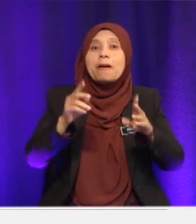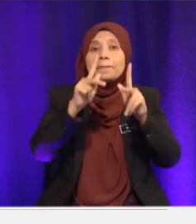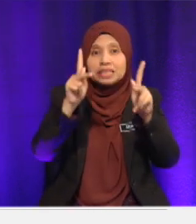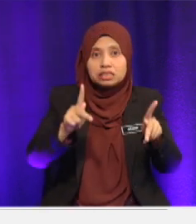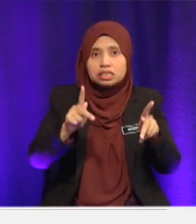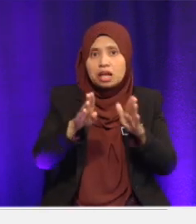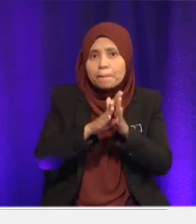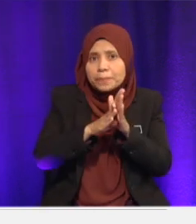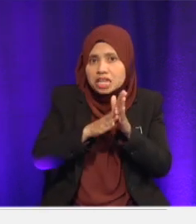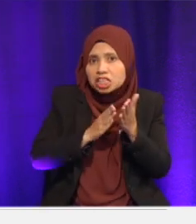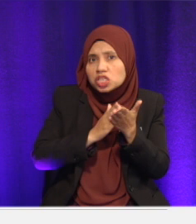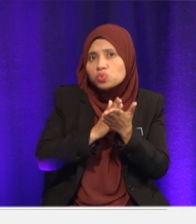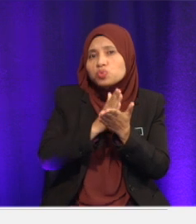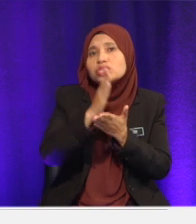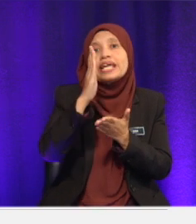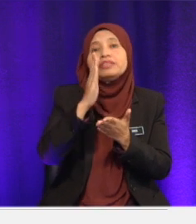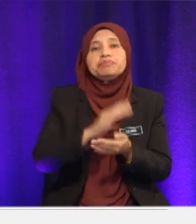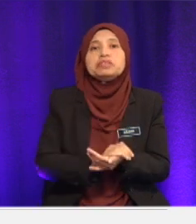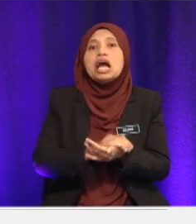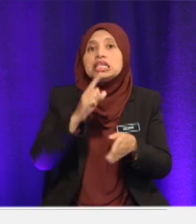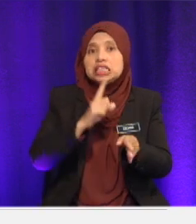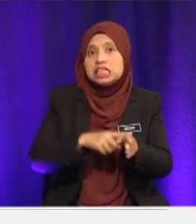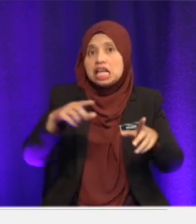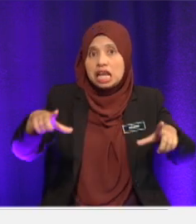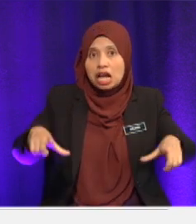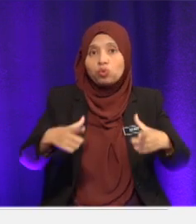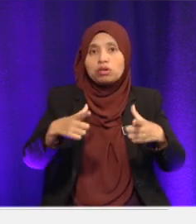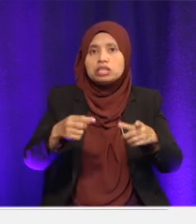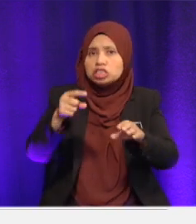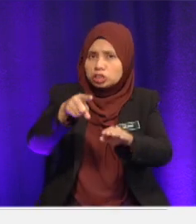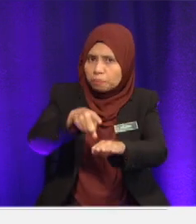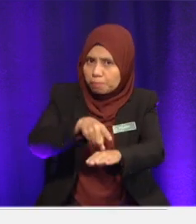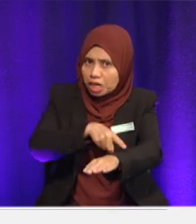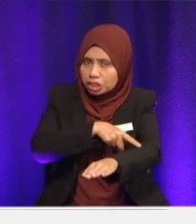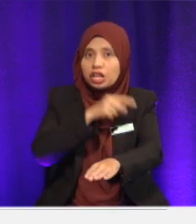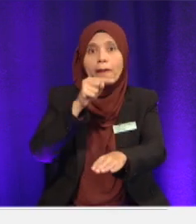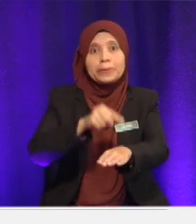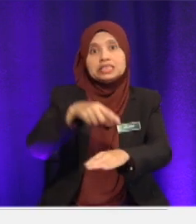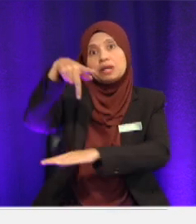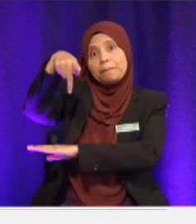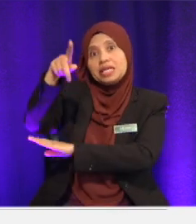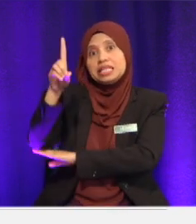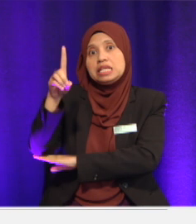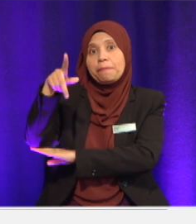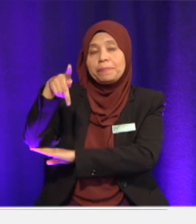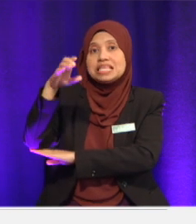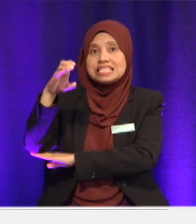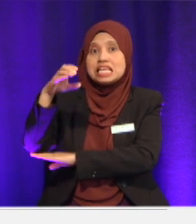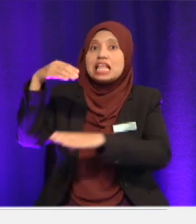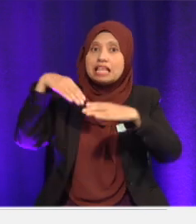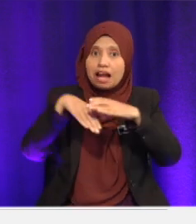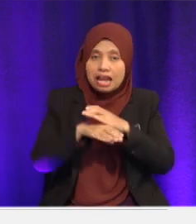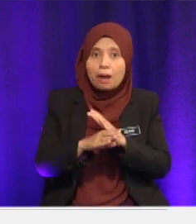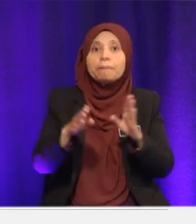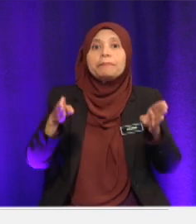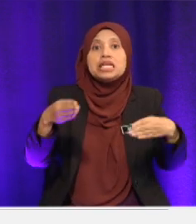berturusan yaitu dilakukan sepanjang tempo PDP yang guru laksanakan dalam bilik